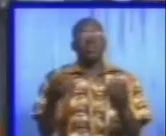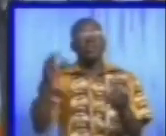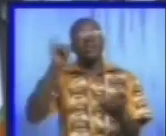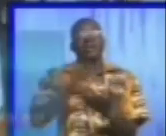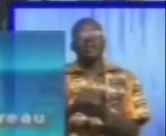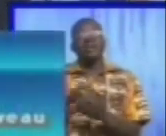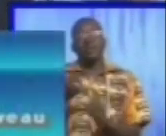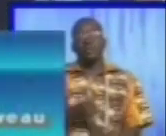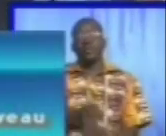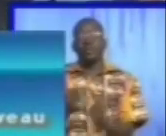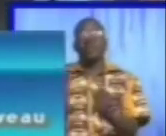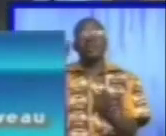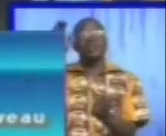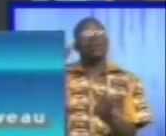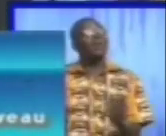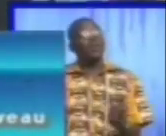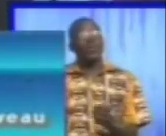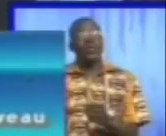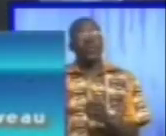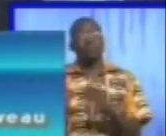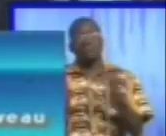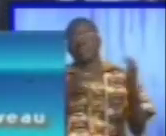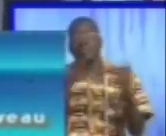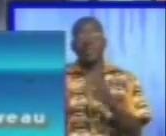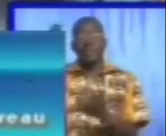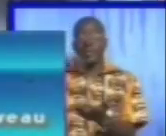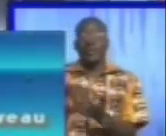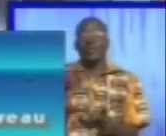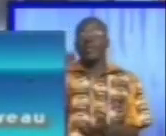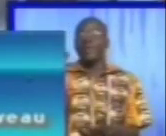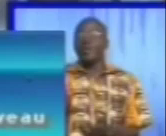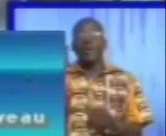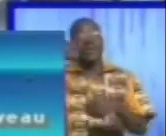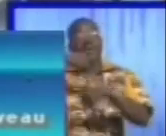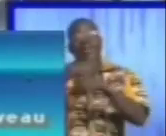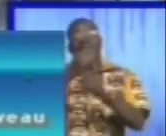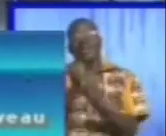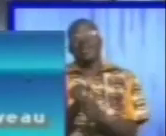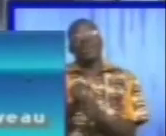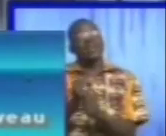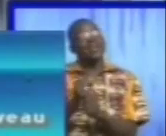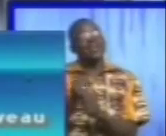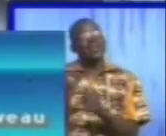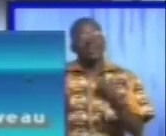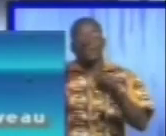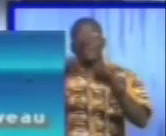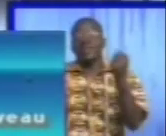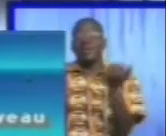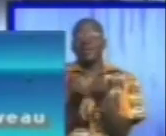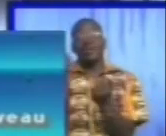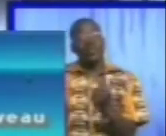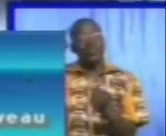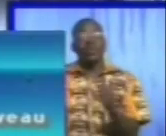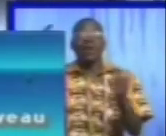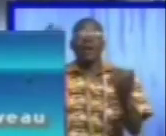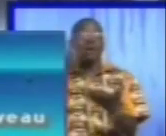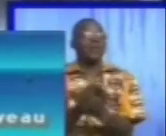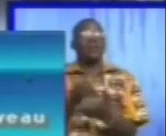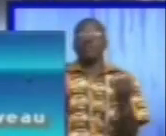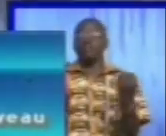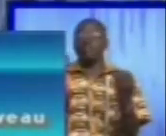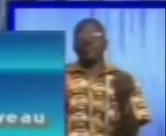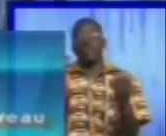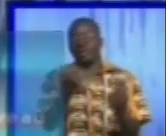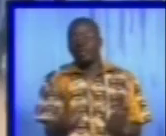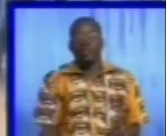de 2011 que nous avons créé cette association pour anticiper sur beaucoup de choses. Vous savez que lorsque nous voyons